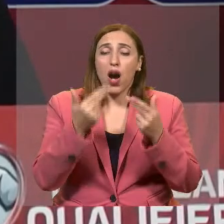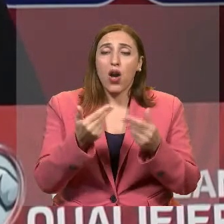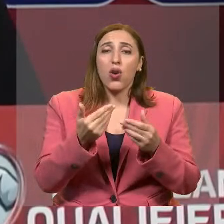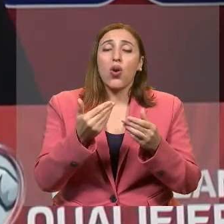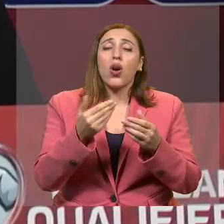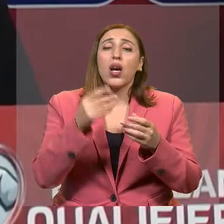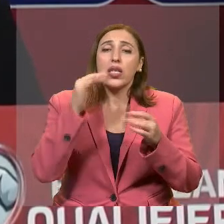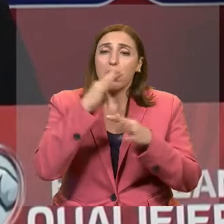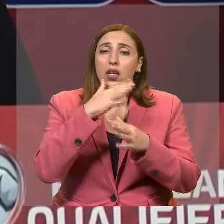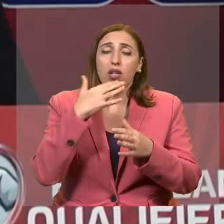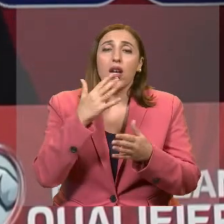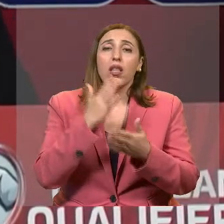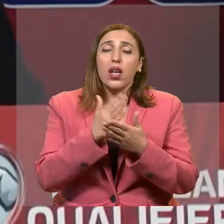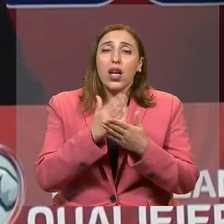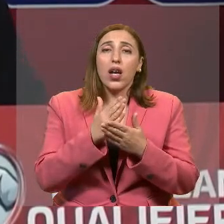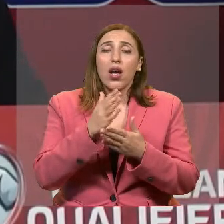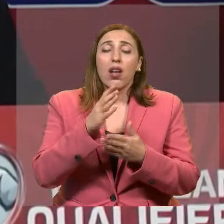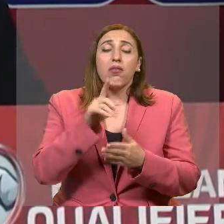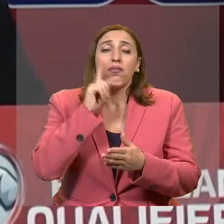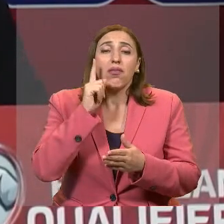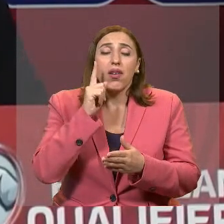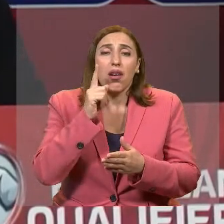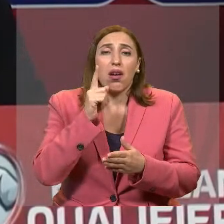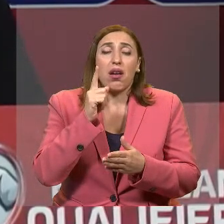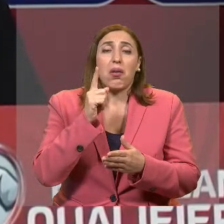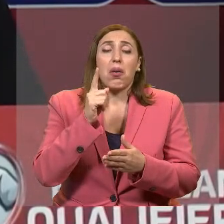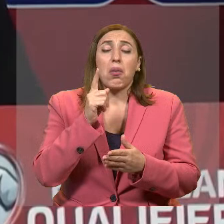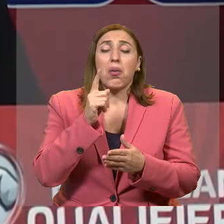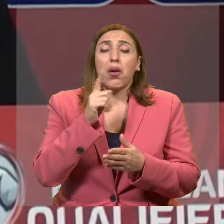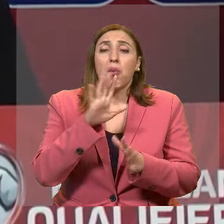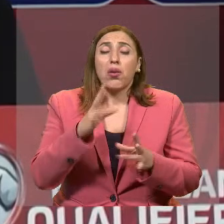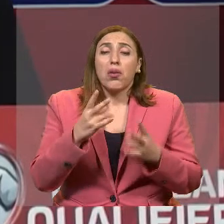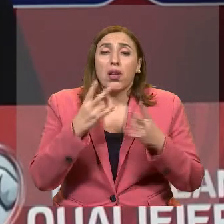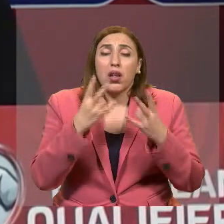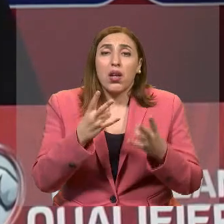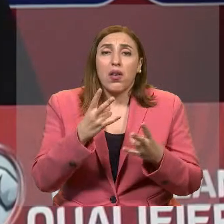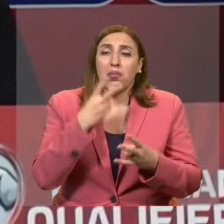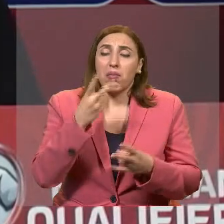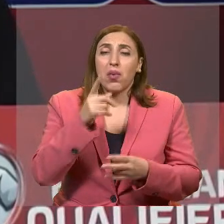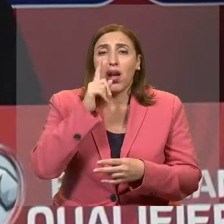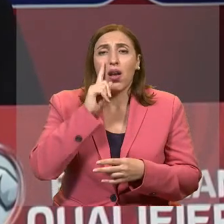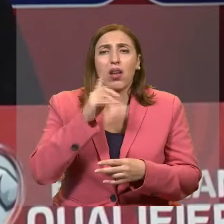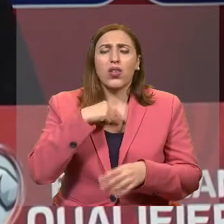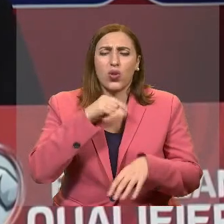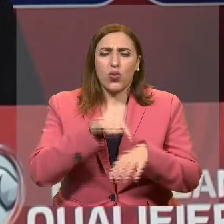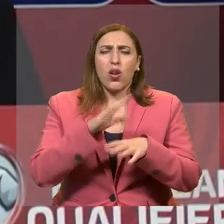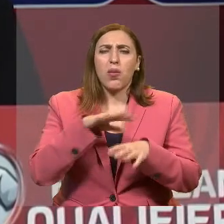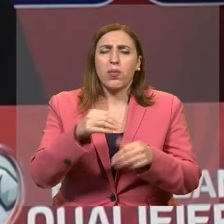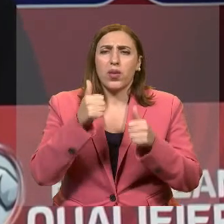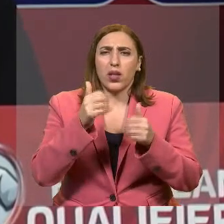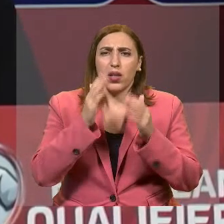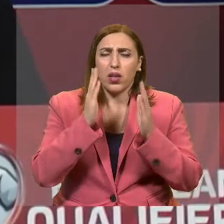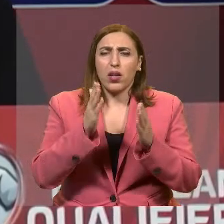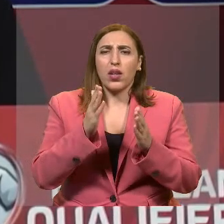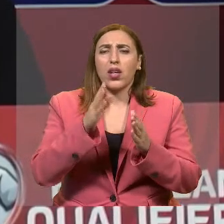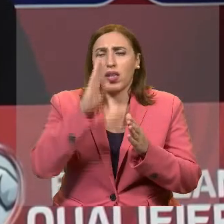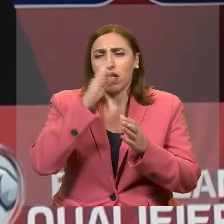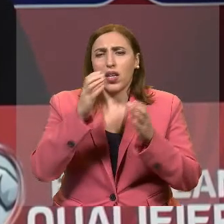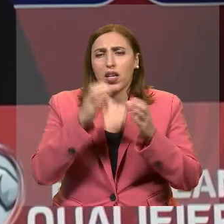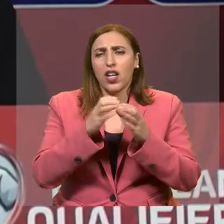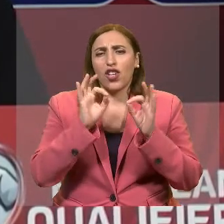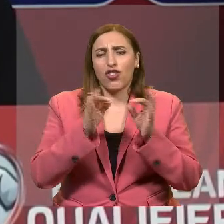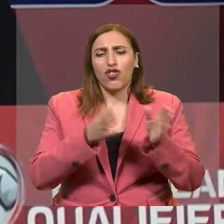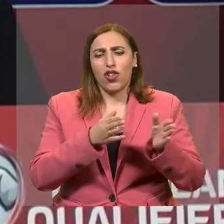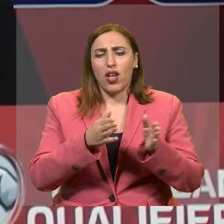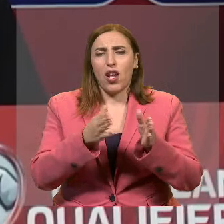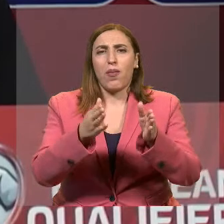բայց այդքան երիտասարդ տարիքում այդպիսի նվիրում հաճելի է, ինձ թվում է ամեն ինչ կարգին է լինելու, նրանք ճիշտ ճանապարհի վրա են.